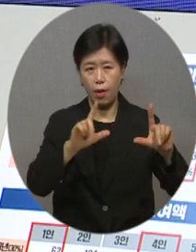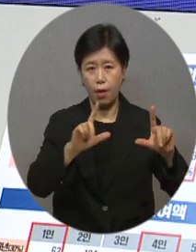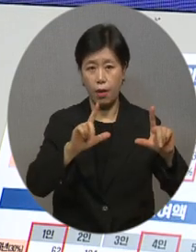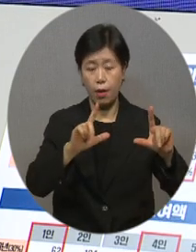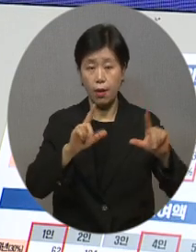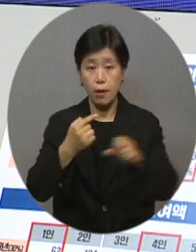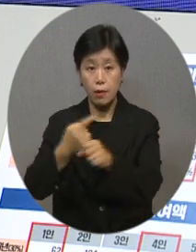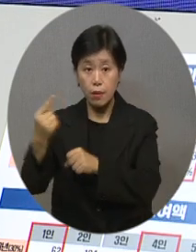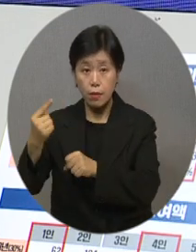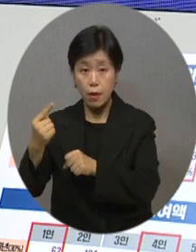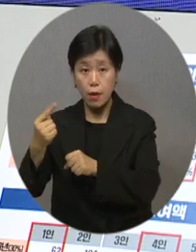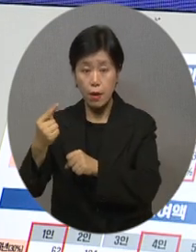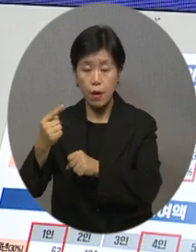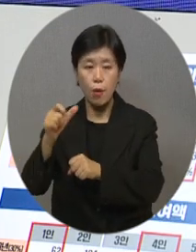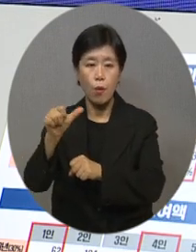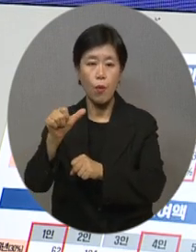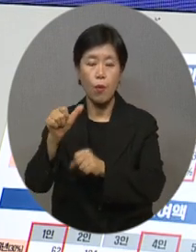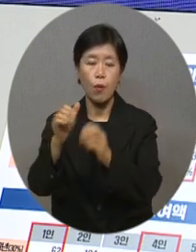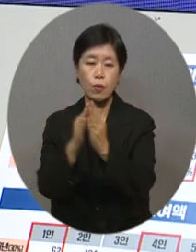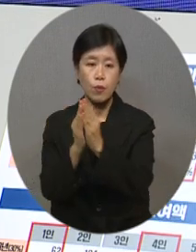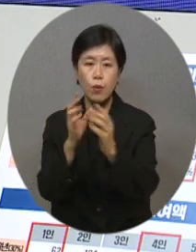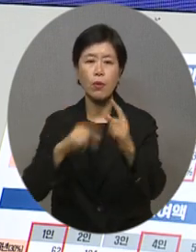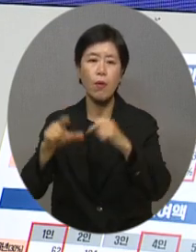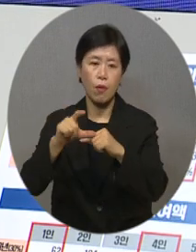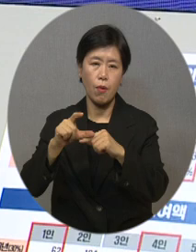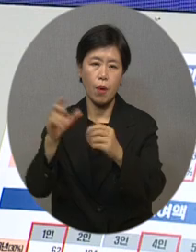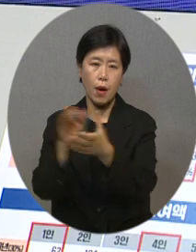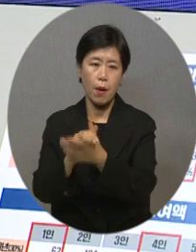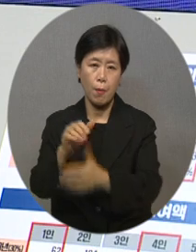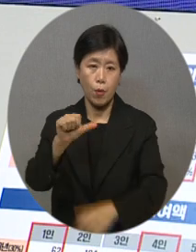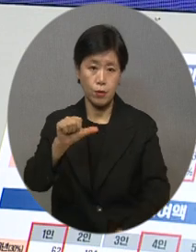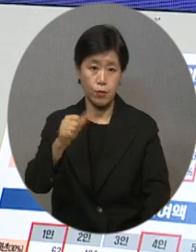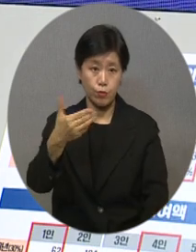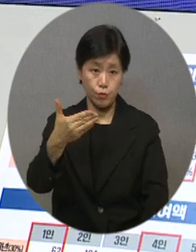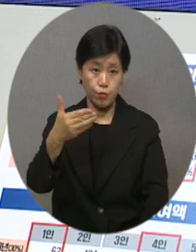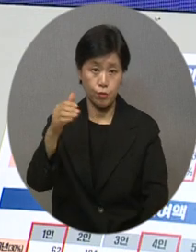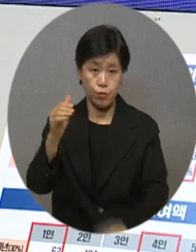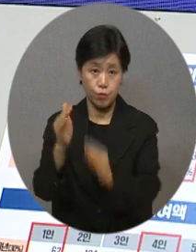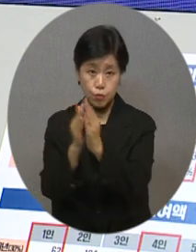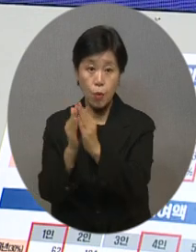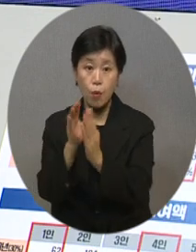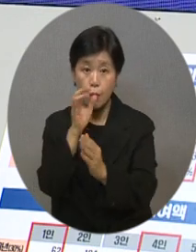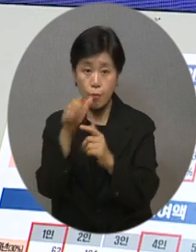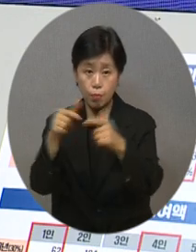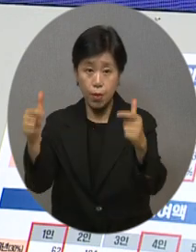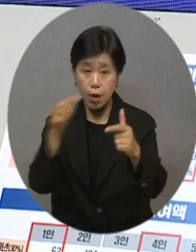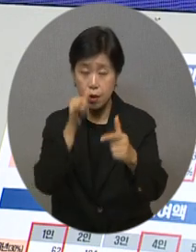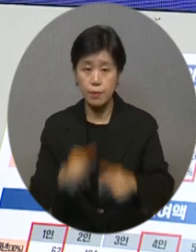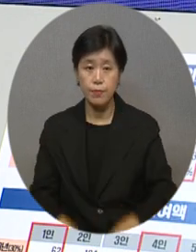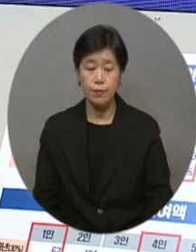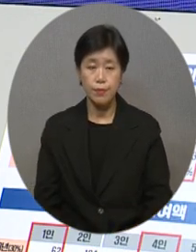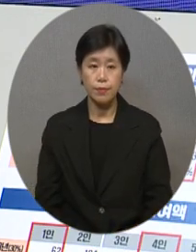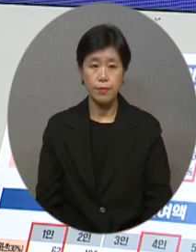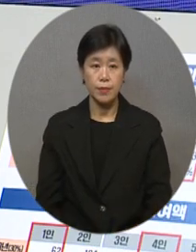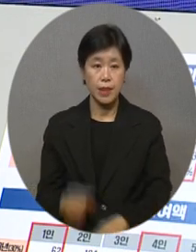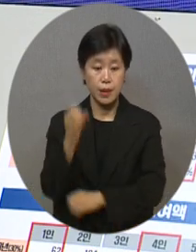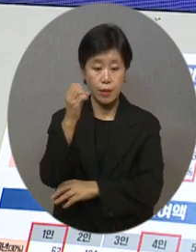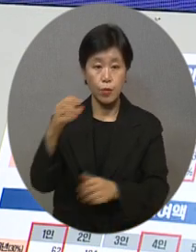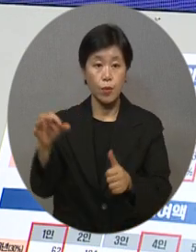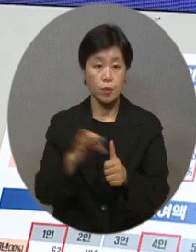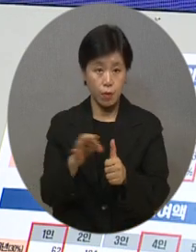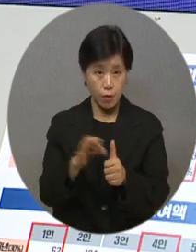59조로 5조가 늘어났습니다. 그리고 주로 이제 세부적으로 보게 되면 기초생활보장제도가 있습니다. 16조가 돼 있는데